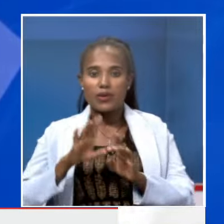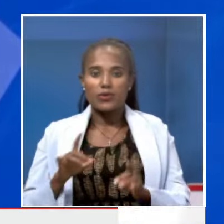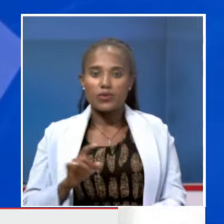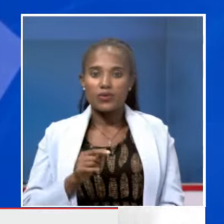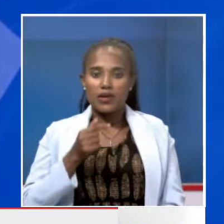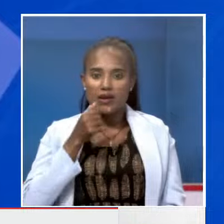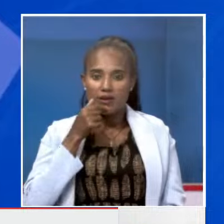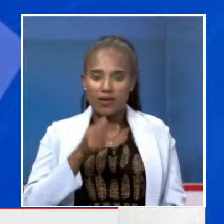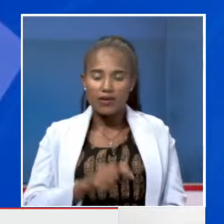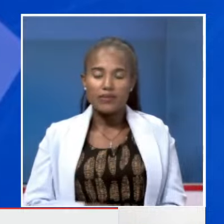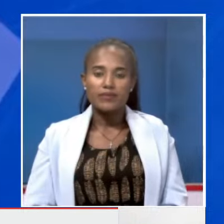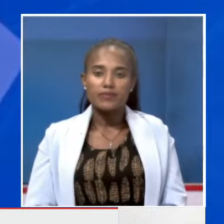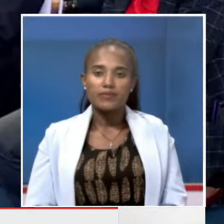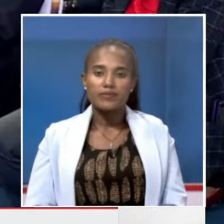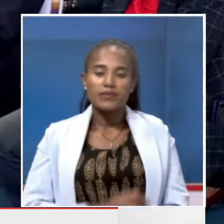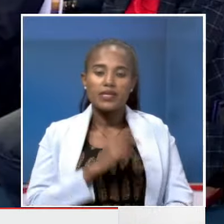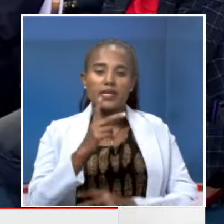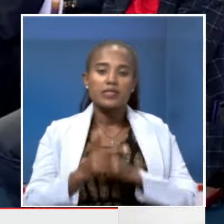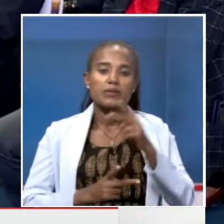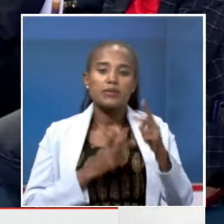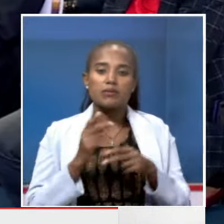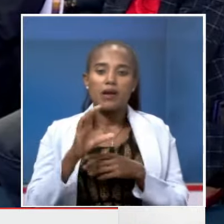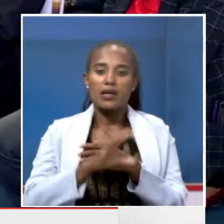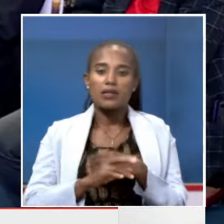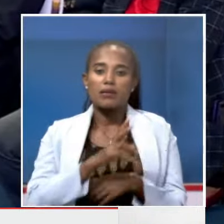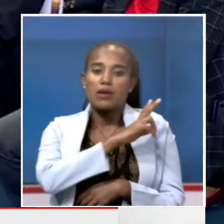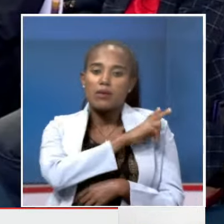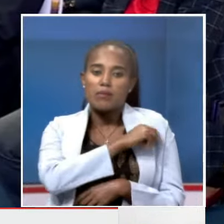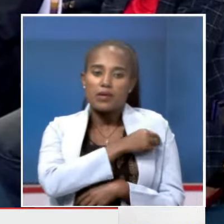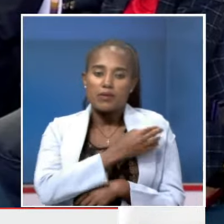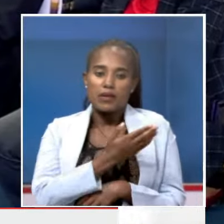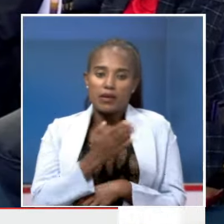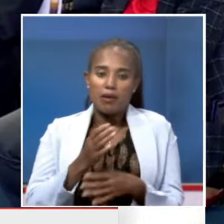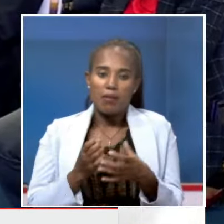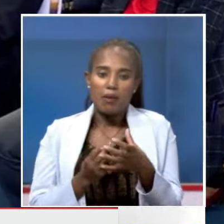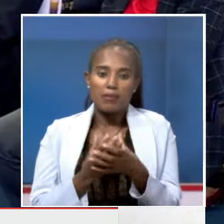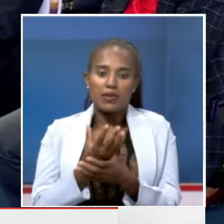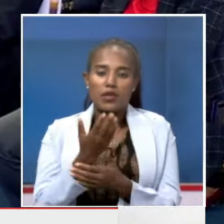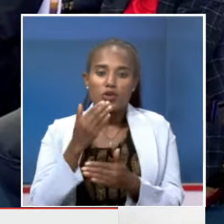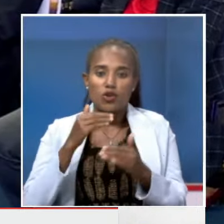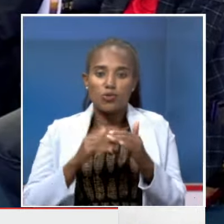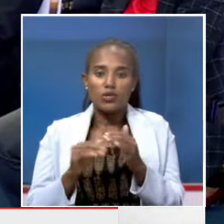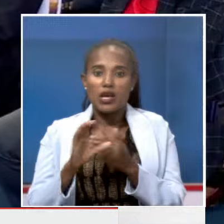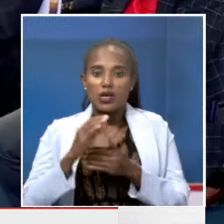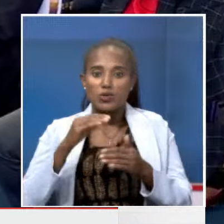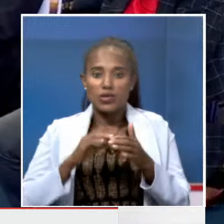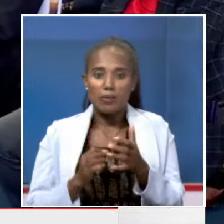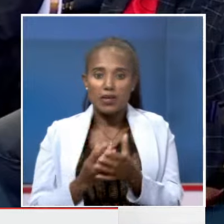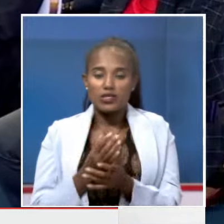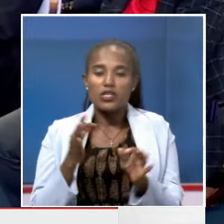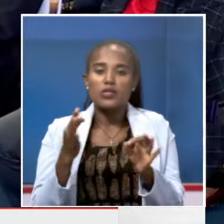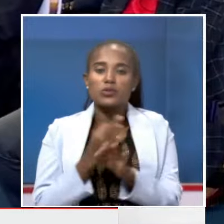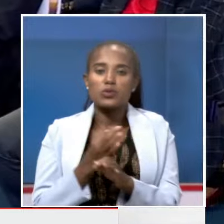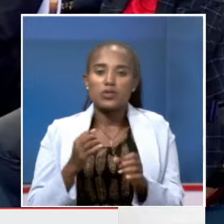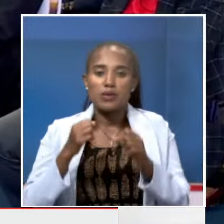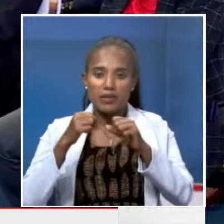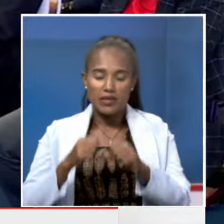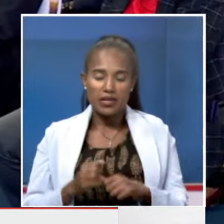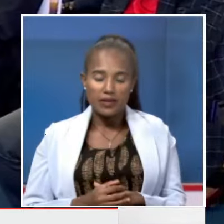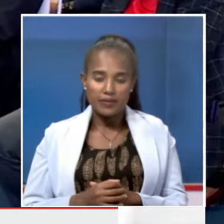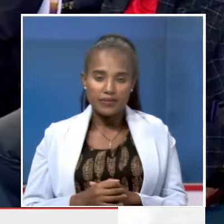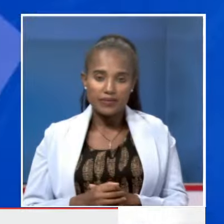ነው የተናገሩት። የኤግዚቢሽን በሀገራችን በህክምና ግብዓት መምረት ላይ የተሰማሩትን የሀገር ውስጥ አምራች ኢንዱስትሪዎች